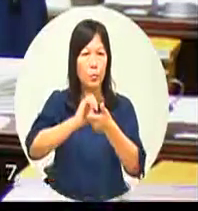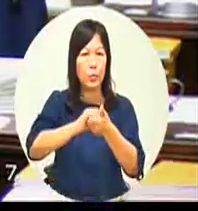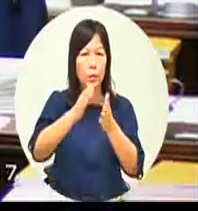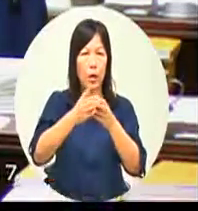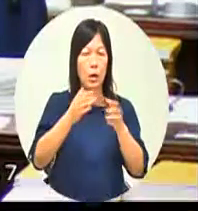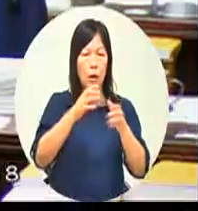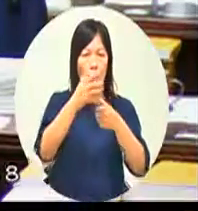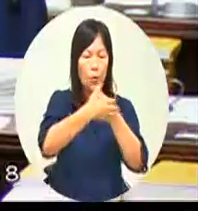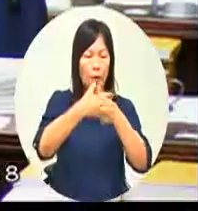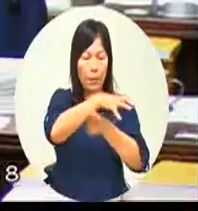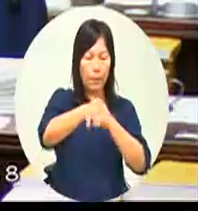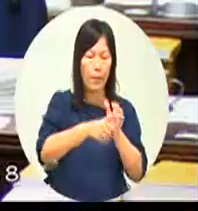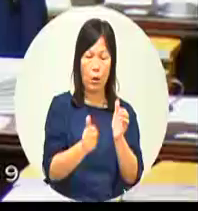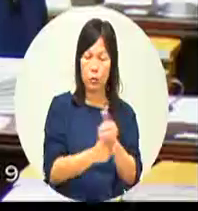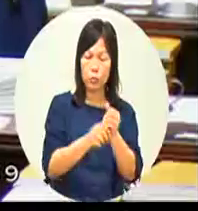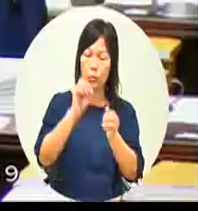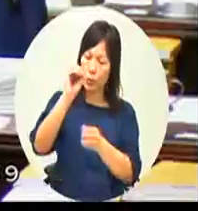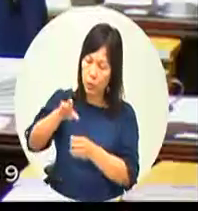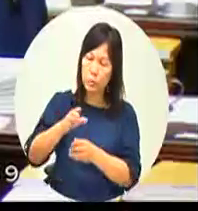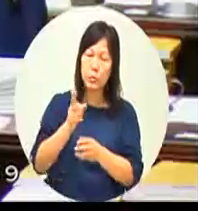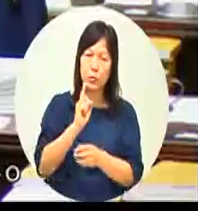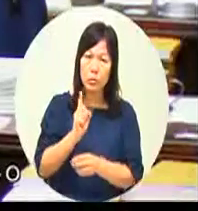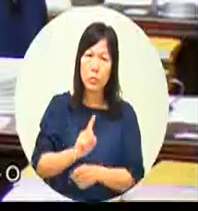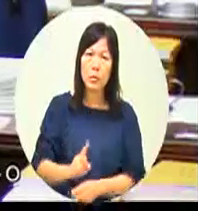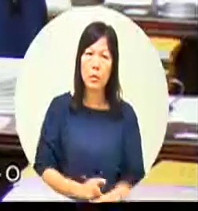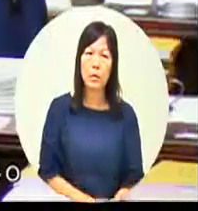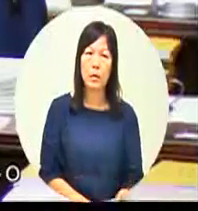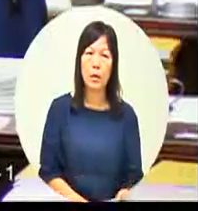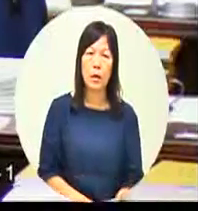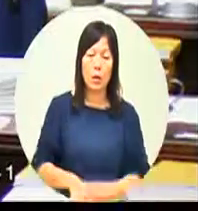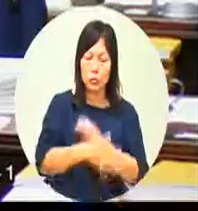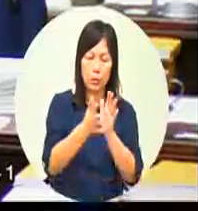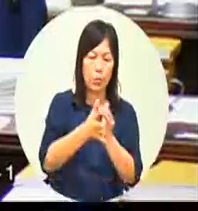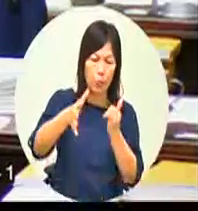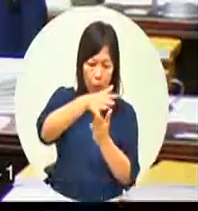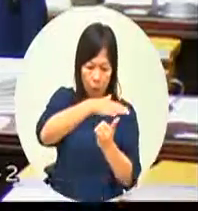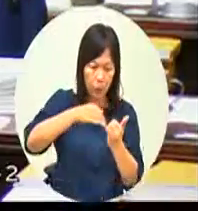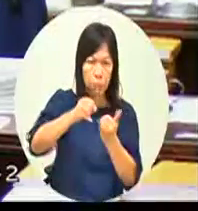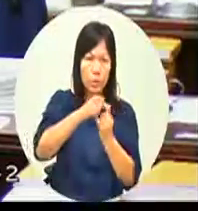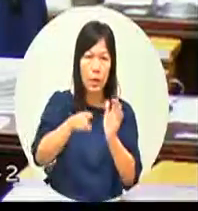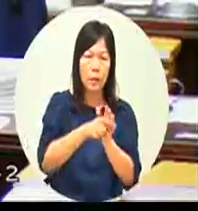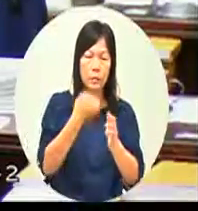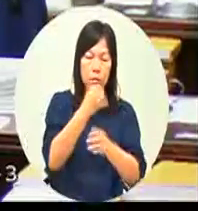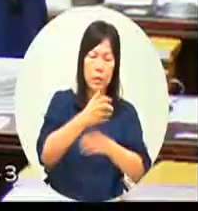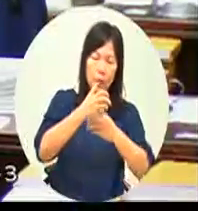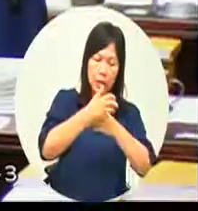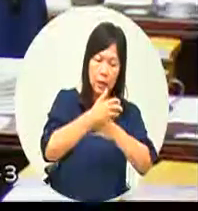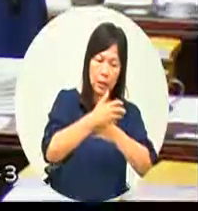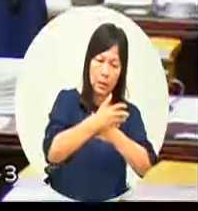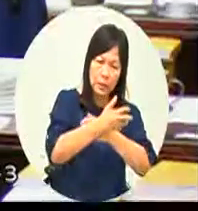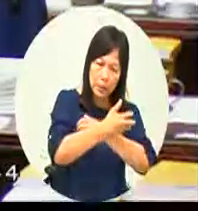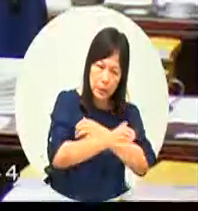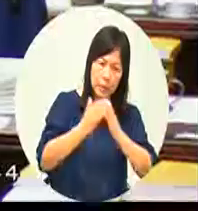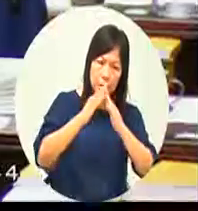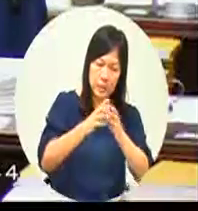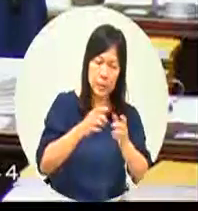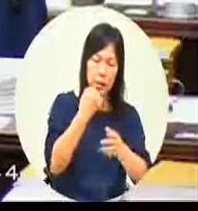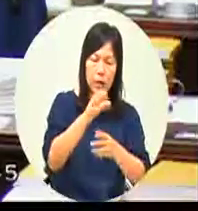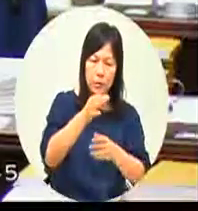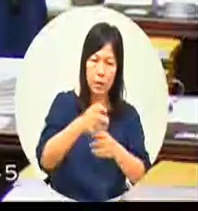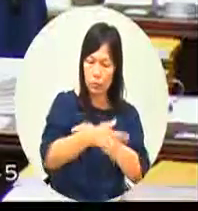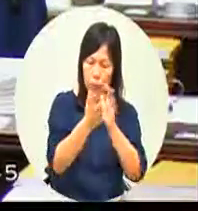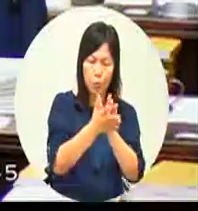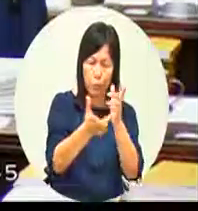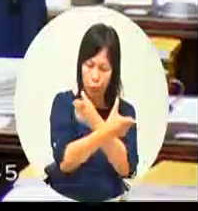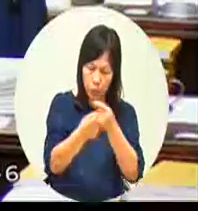保署叫你说这个全台湾不管你是本县市外县市的成本要一这个收费要一